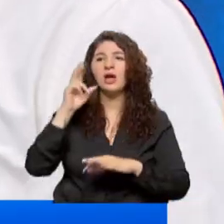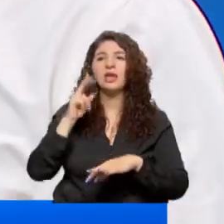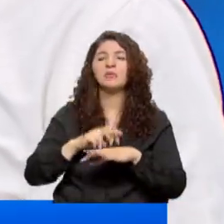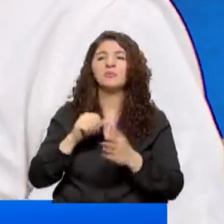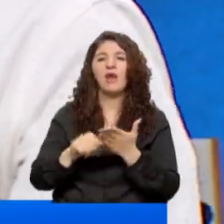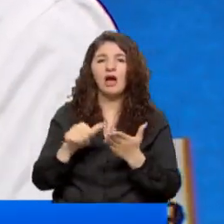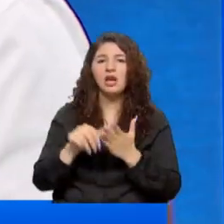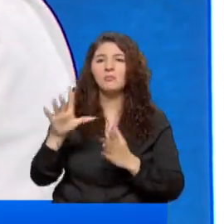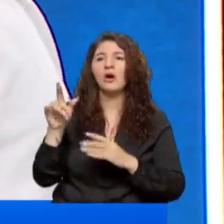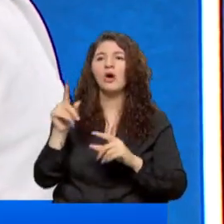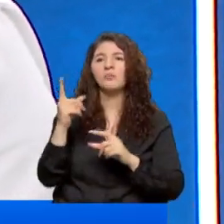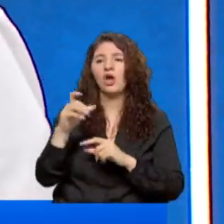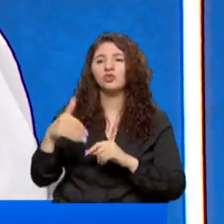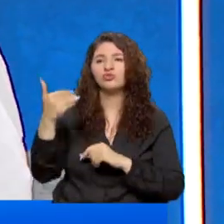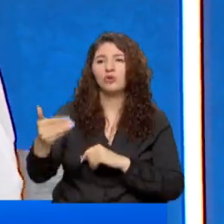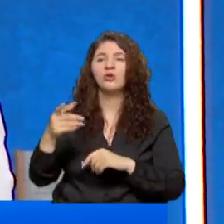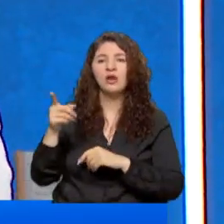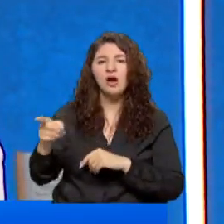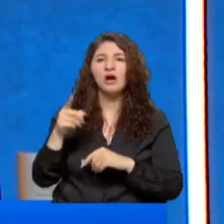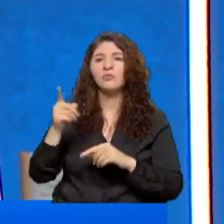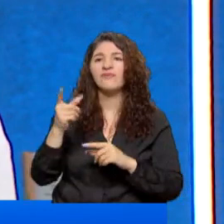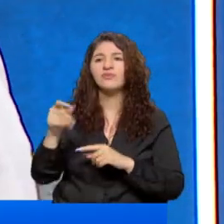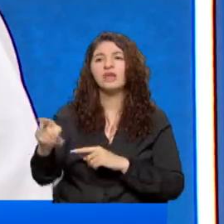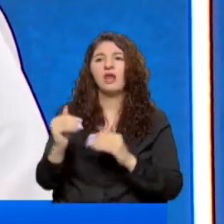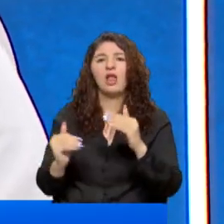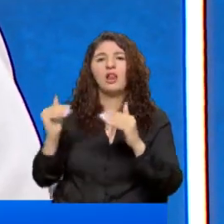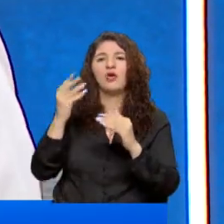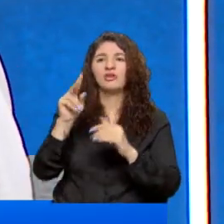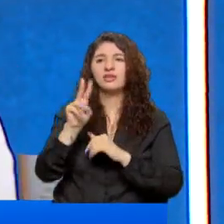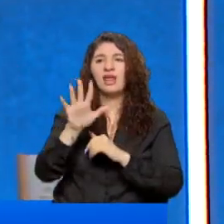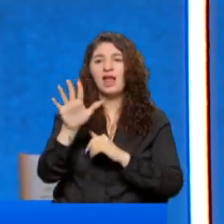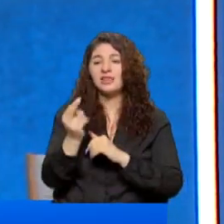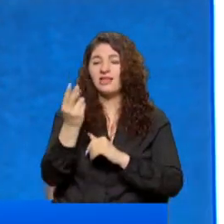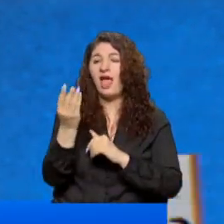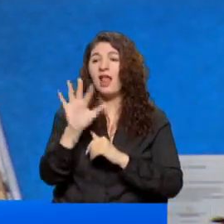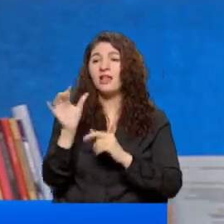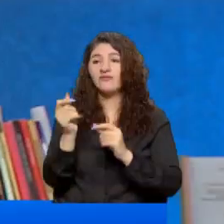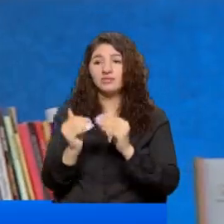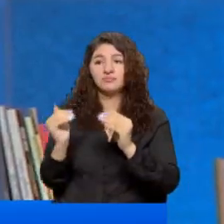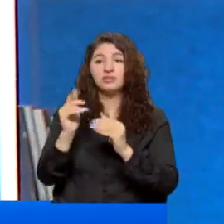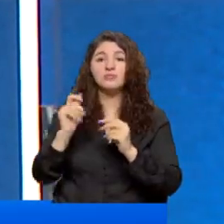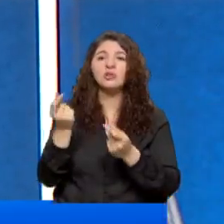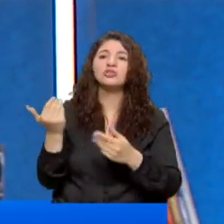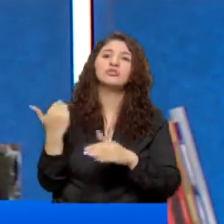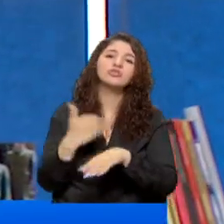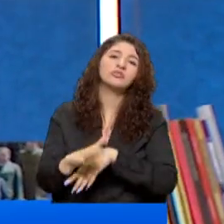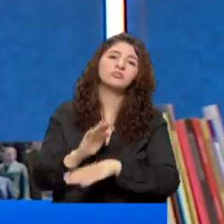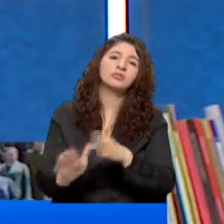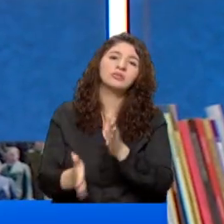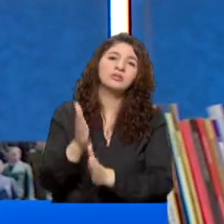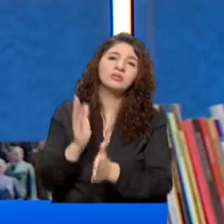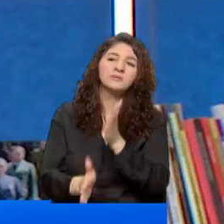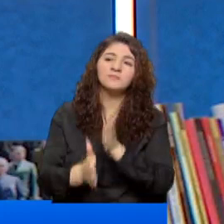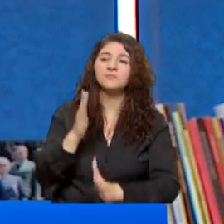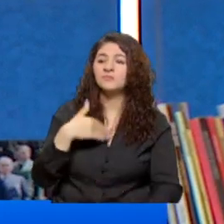hatırlamıyorum tarihini Ama şu yaklaşık bir ay sonra bu fiyatlara gel diye değil diye getirdiler fiyatları ama iş işten geçti İsmail Bey